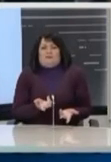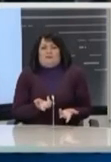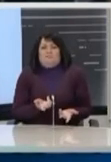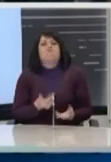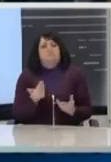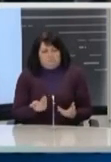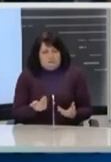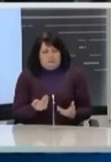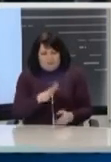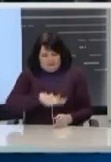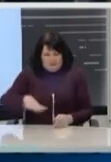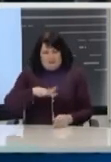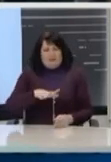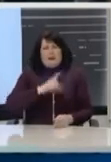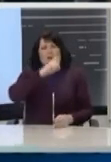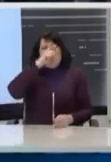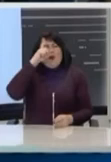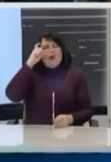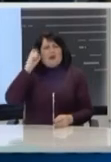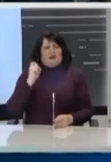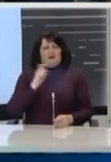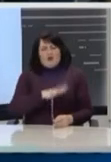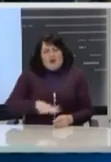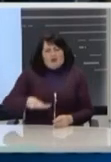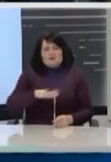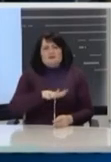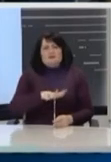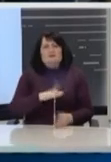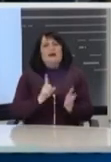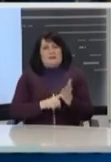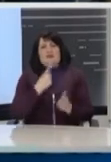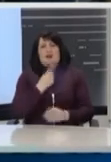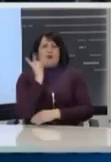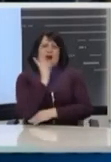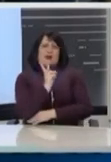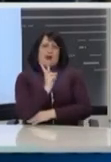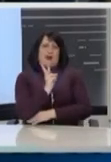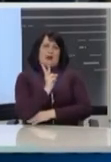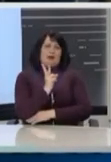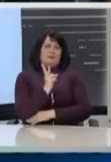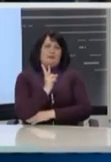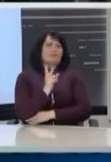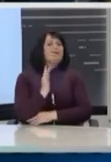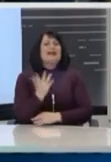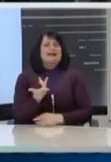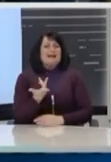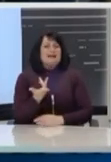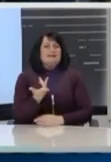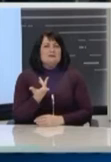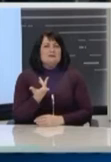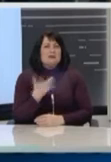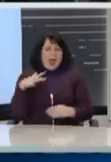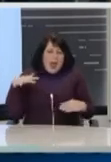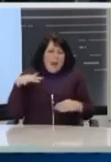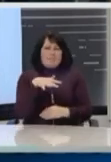Μέσα σε αυτό το κλίμα των ζωφερών ημερών θα ήταν παράληψη να μην καταγγείλω την δολοφονική